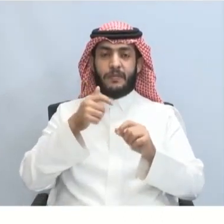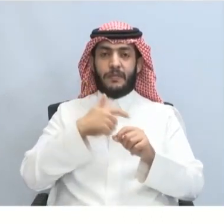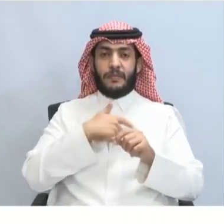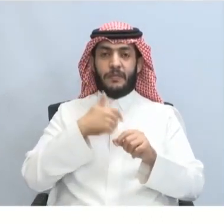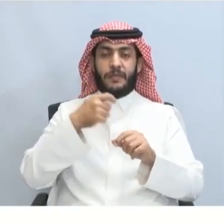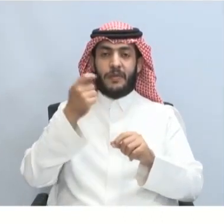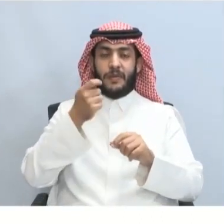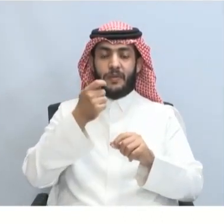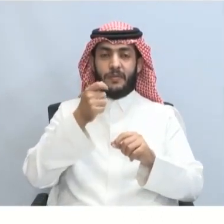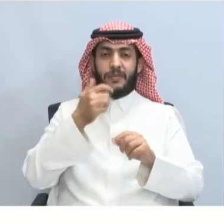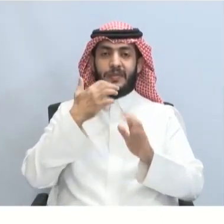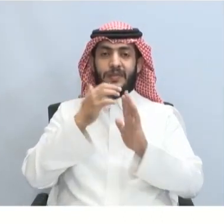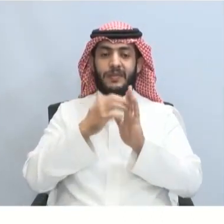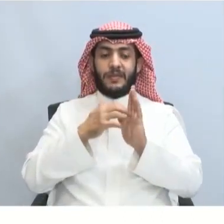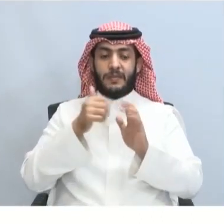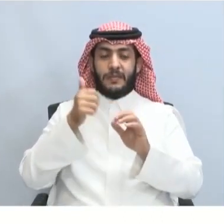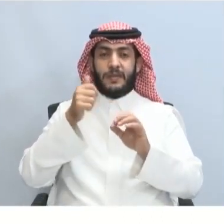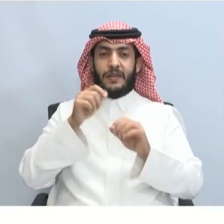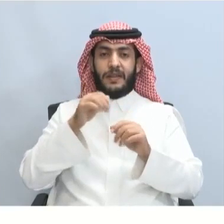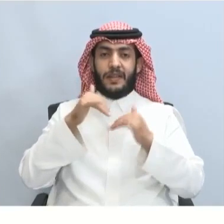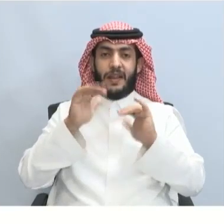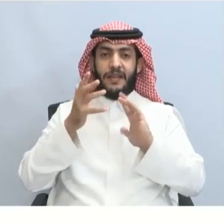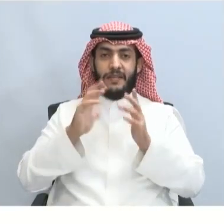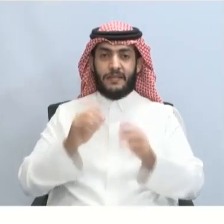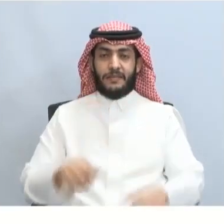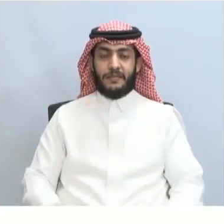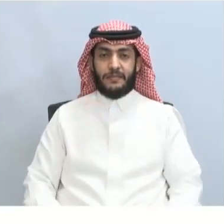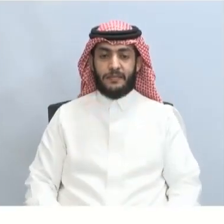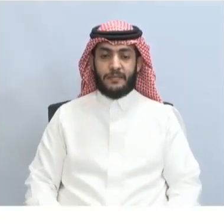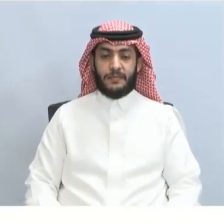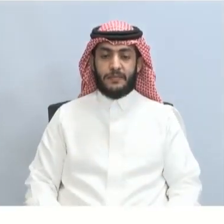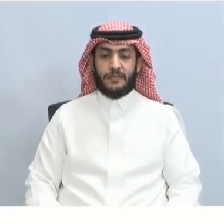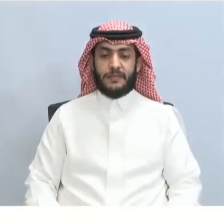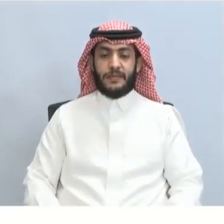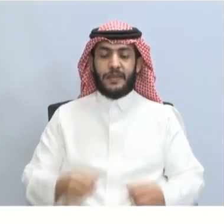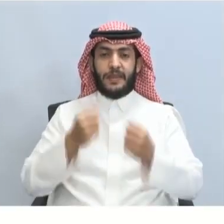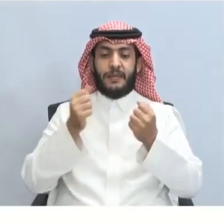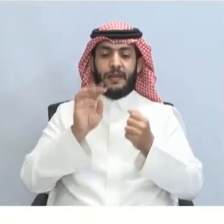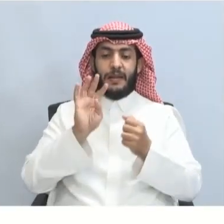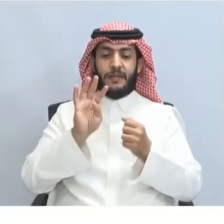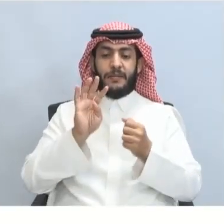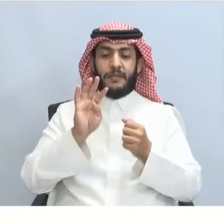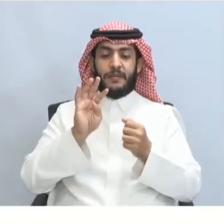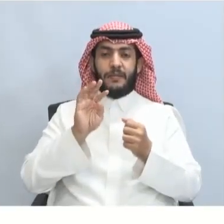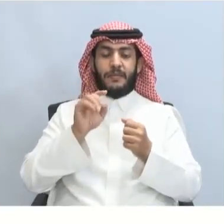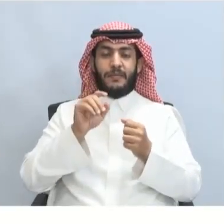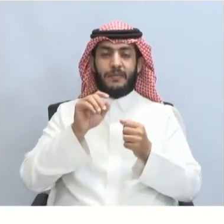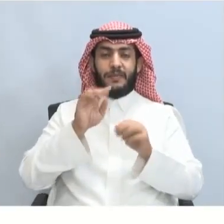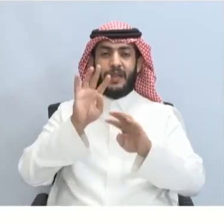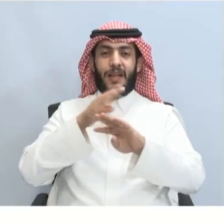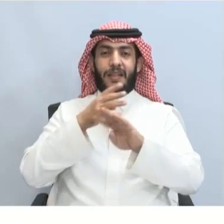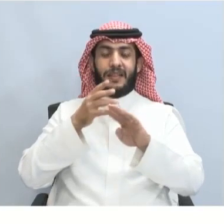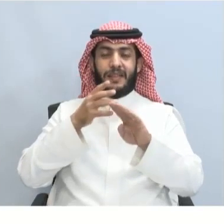ان تكتب نص تصف به نفسك في التدريب الرابع